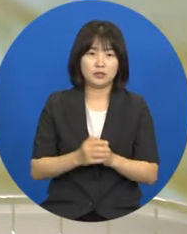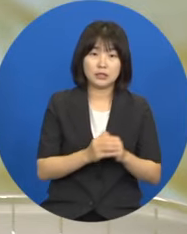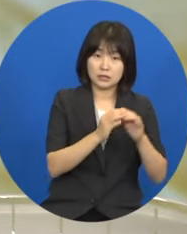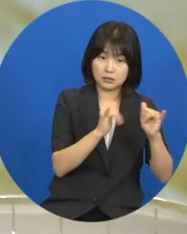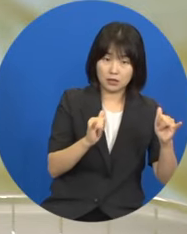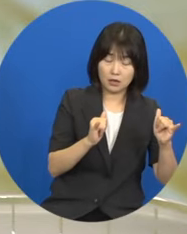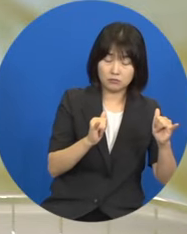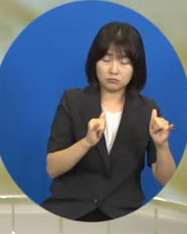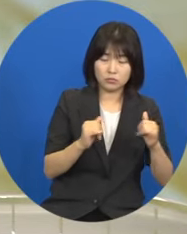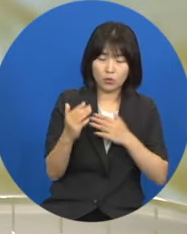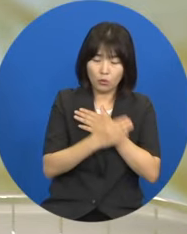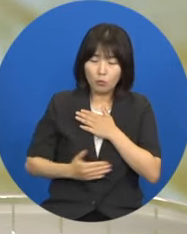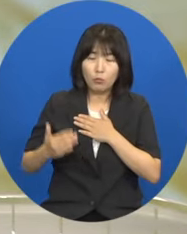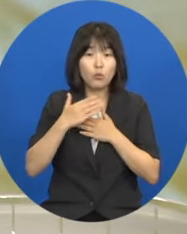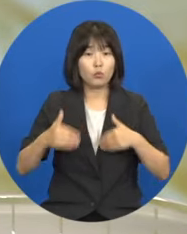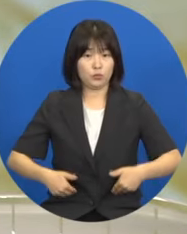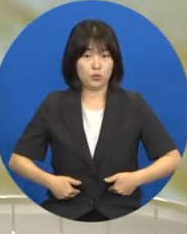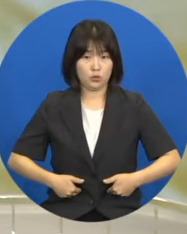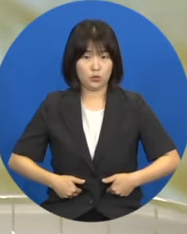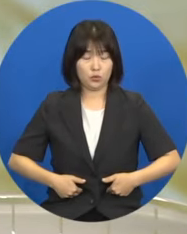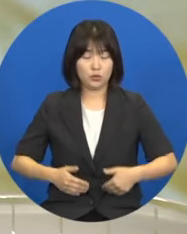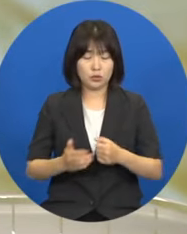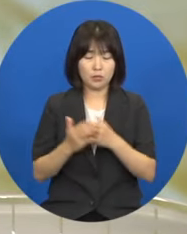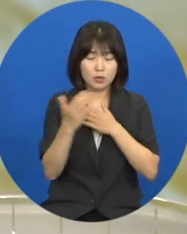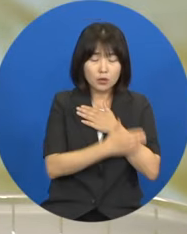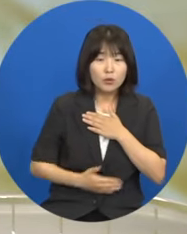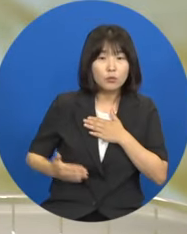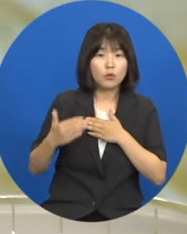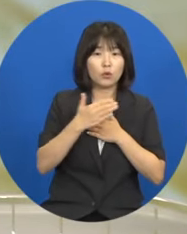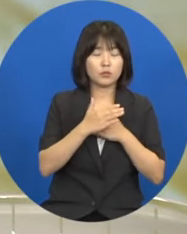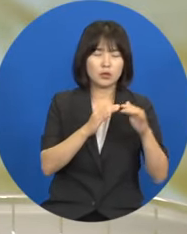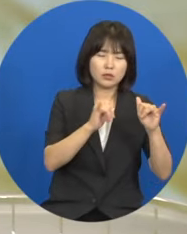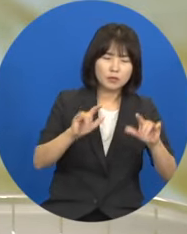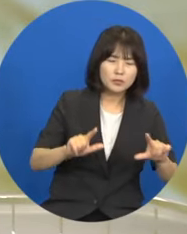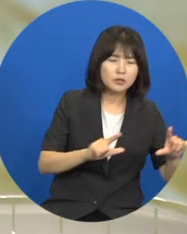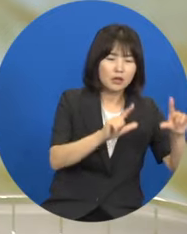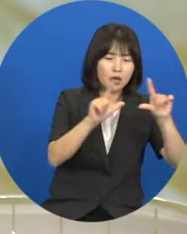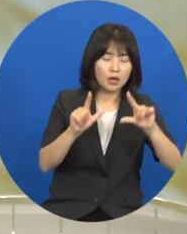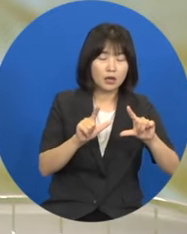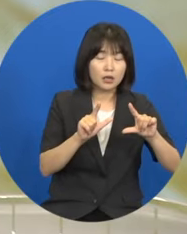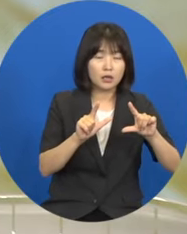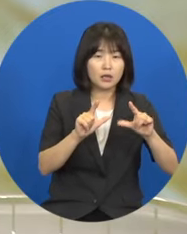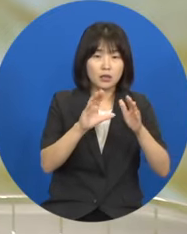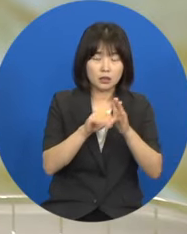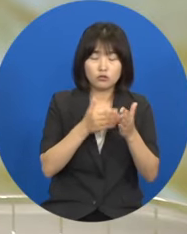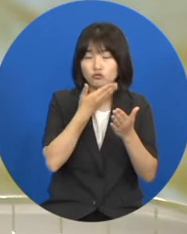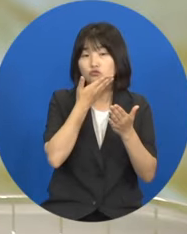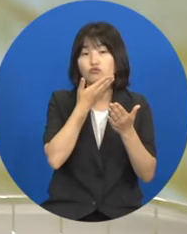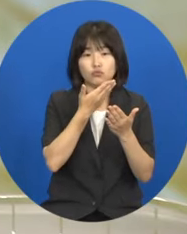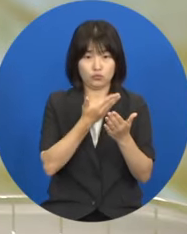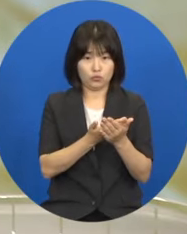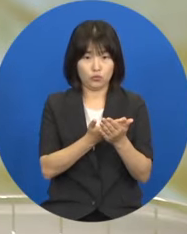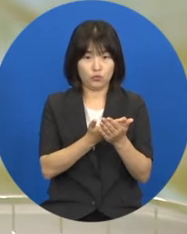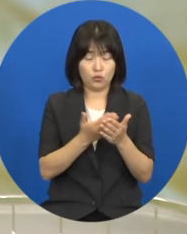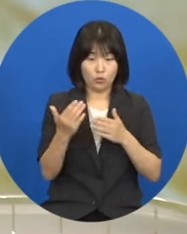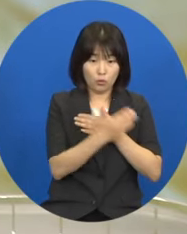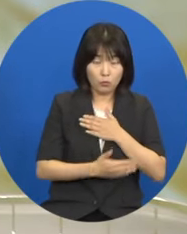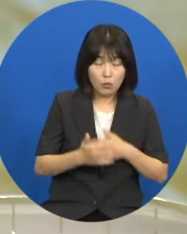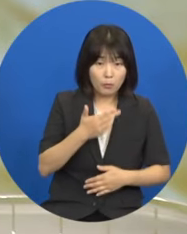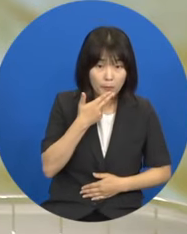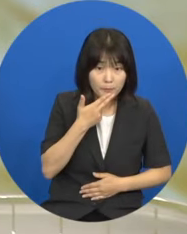몸이 반드시 필요합니다. 그래서 우리 몸은 인간으로 살기에 굉장히 중요한 요소입니다. 몸이